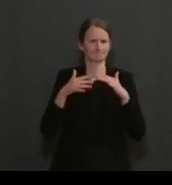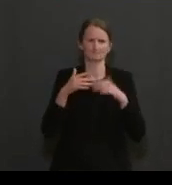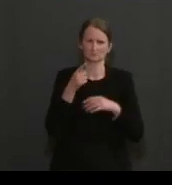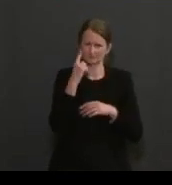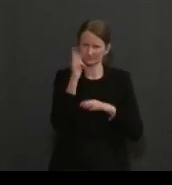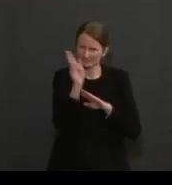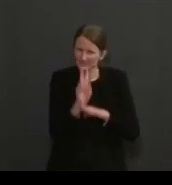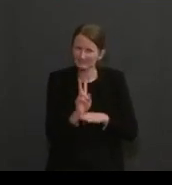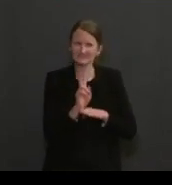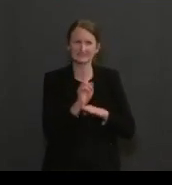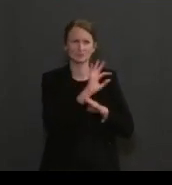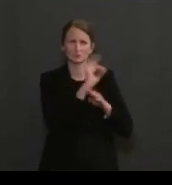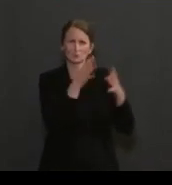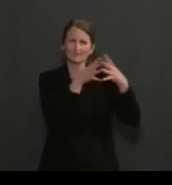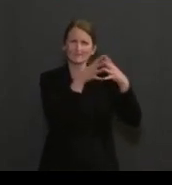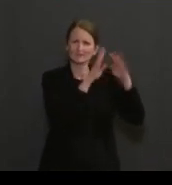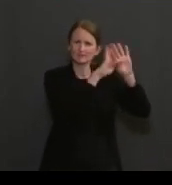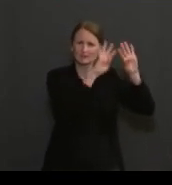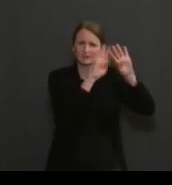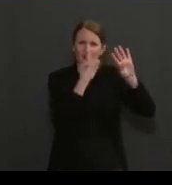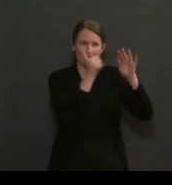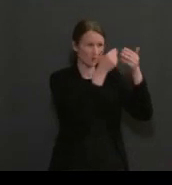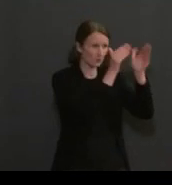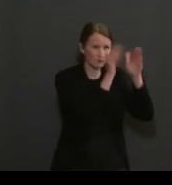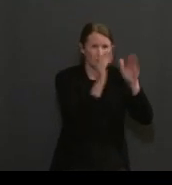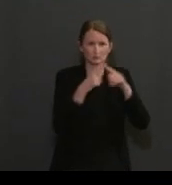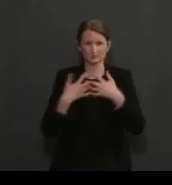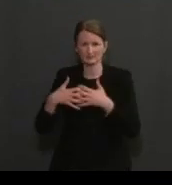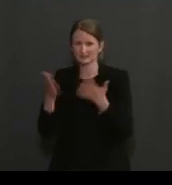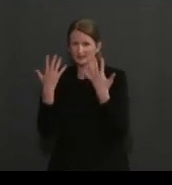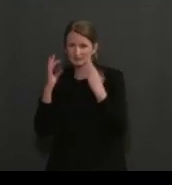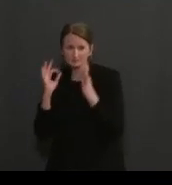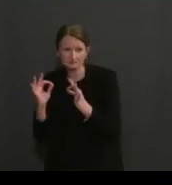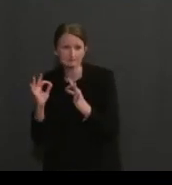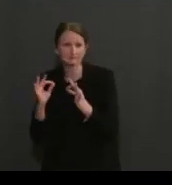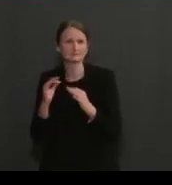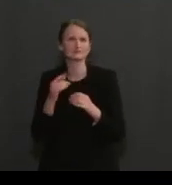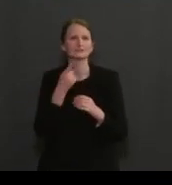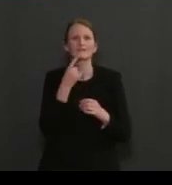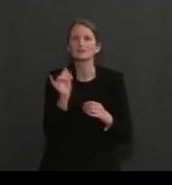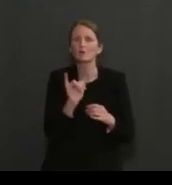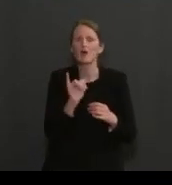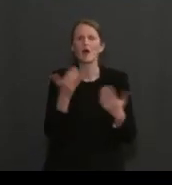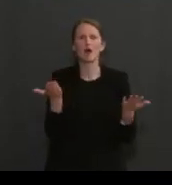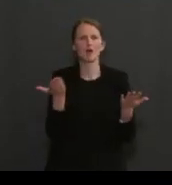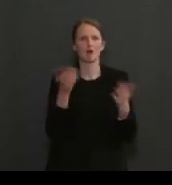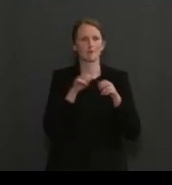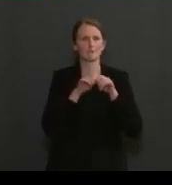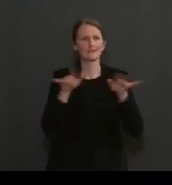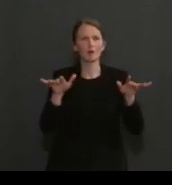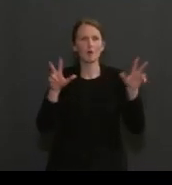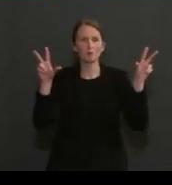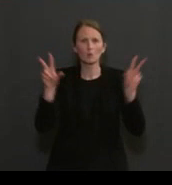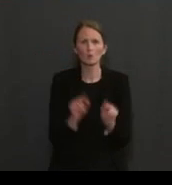propre, réduit la quantité potentielle de microbes dans l'air jusqu'à environ 90%, et ce, en